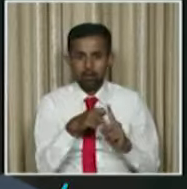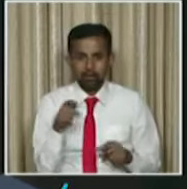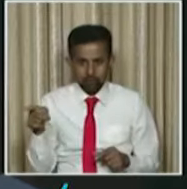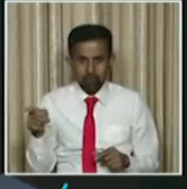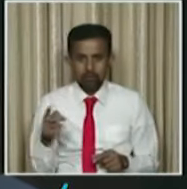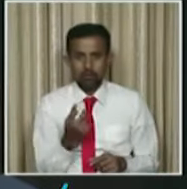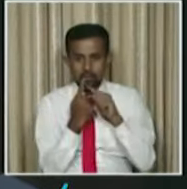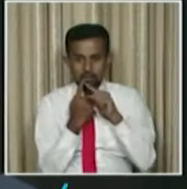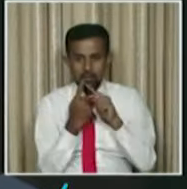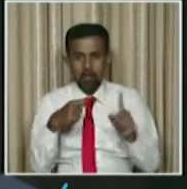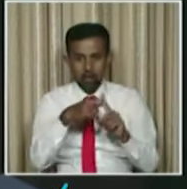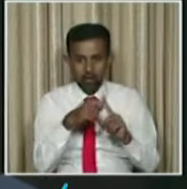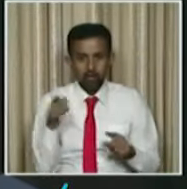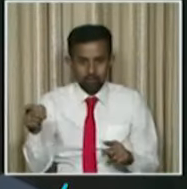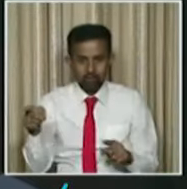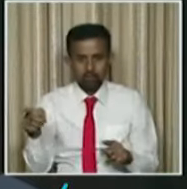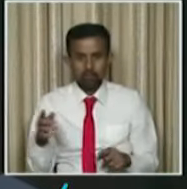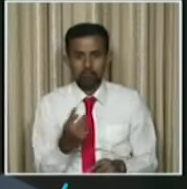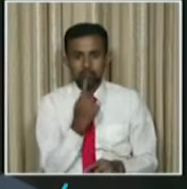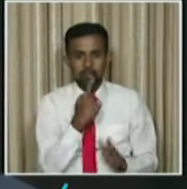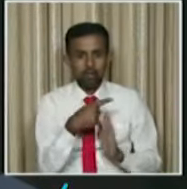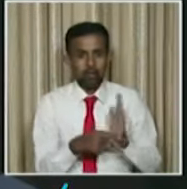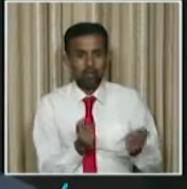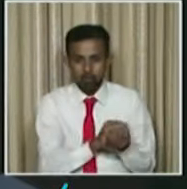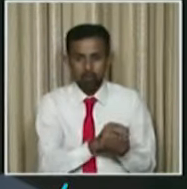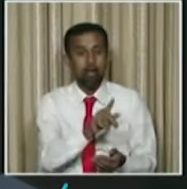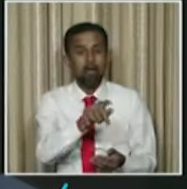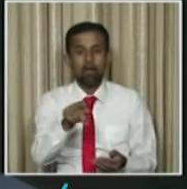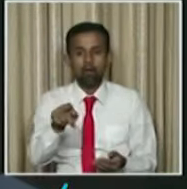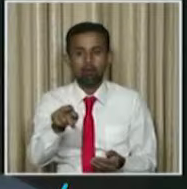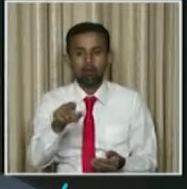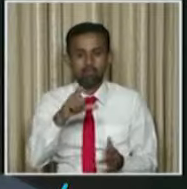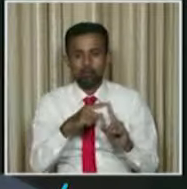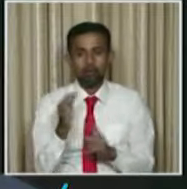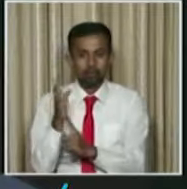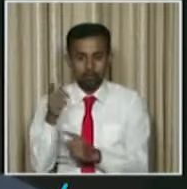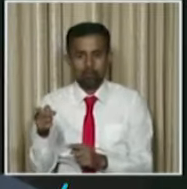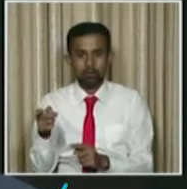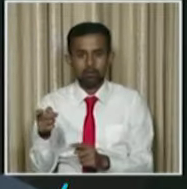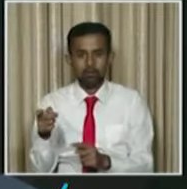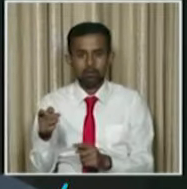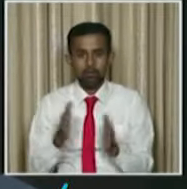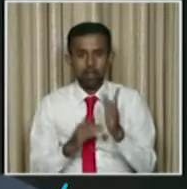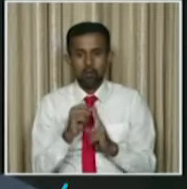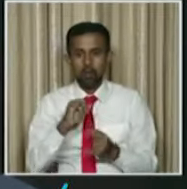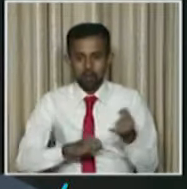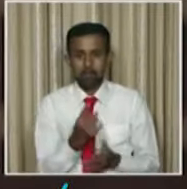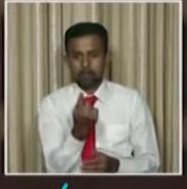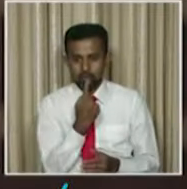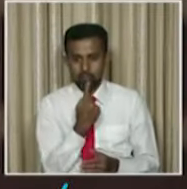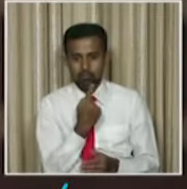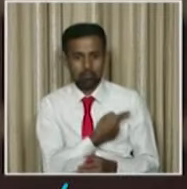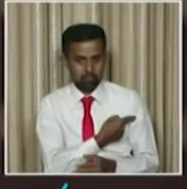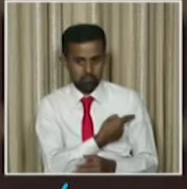මෙහෙම කරේ කනිෂ්ක බණ්ඩාරට එහෙම නැත්නම් මෙහෙම කරේ ශ්‍රී ලංකා ක්‍රිකට් එකේ නිලධාරින්ට සීඔටද චෙයාර්මන්ටද එහෙම නැත්නම් අමාත්‍යංශ ලේකම්ටද මෙහෙම කරේ